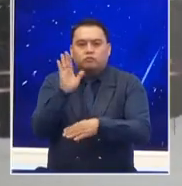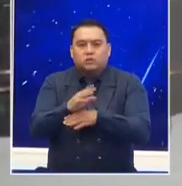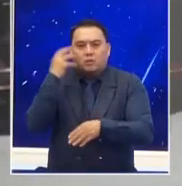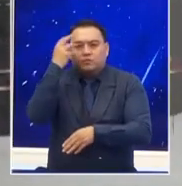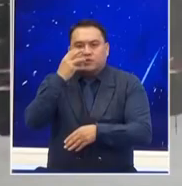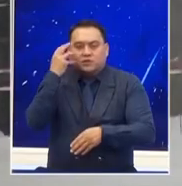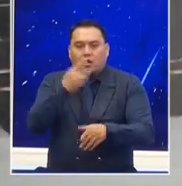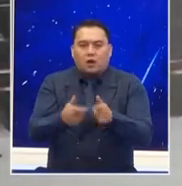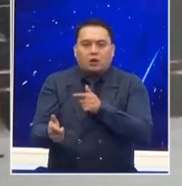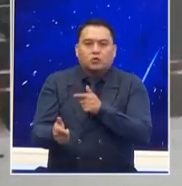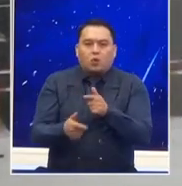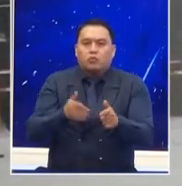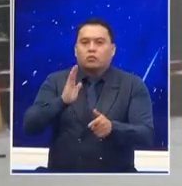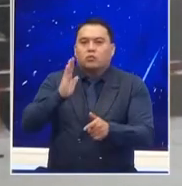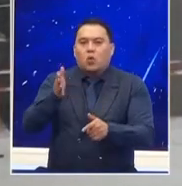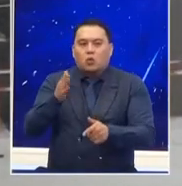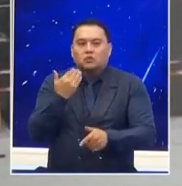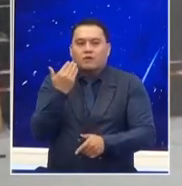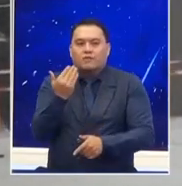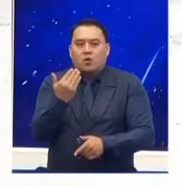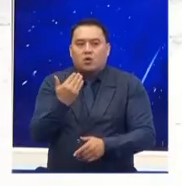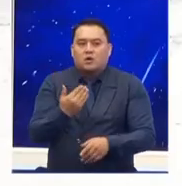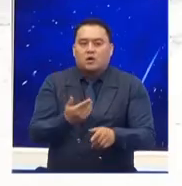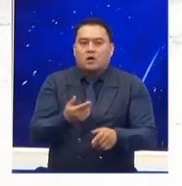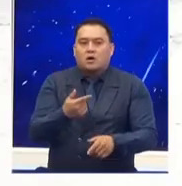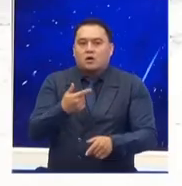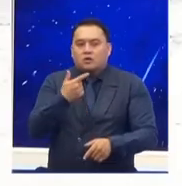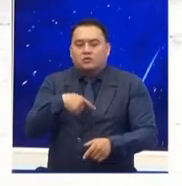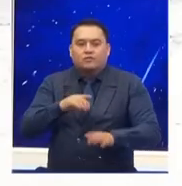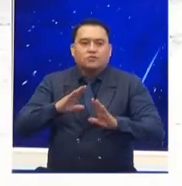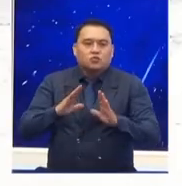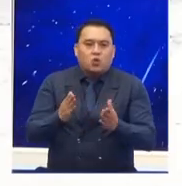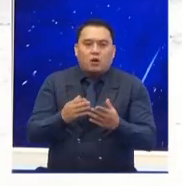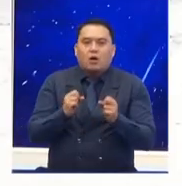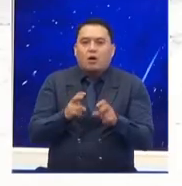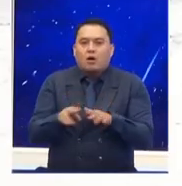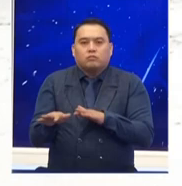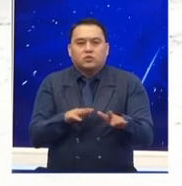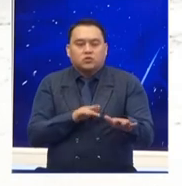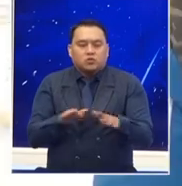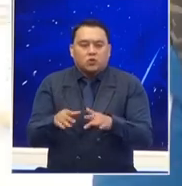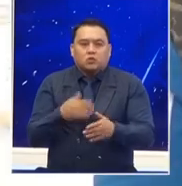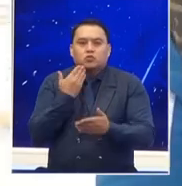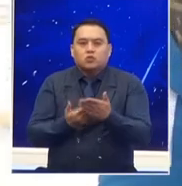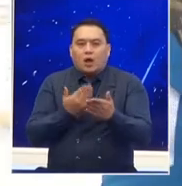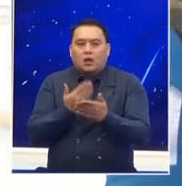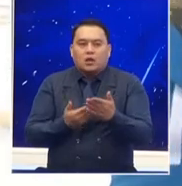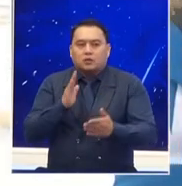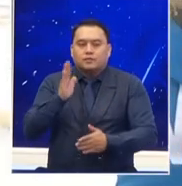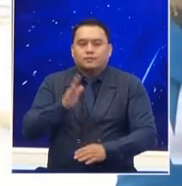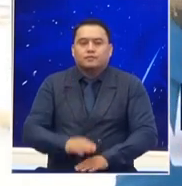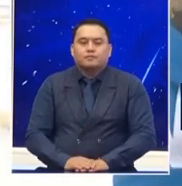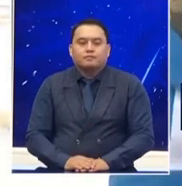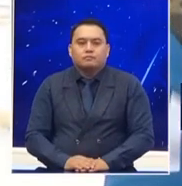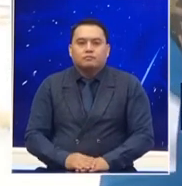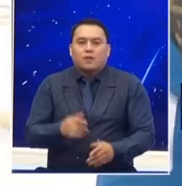психологиялық тест кезінде болашақ бітімгершілерден олардың белгілі бір жағдайларда қалай әрекет ететіндігі сұралады. Дайындық